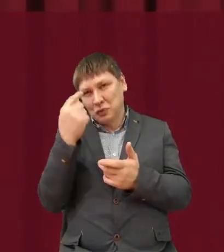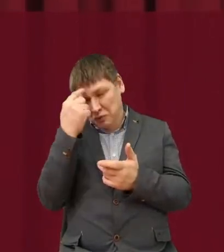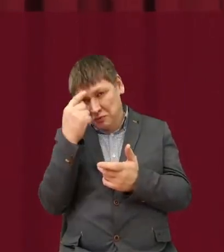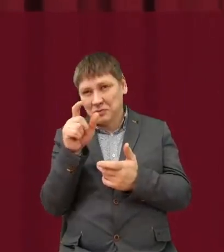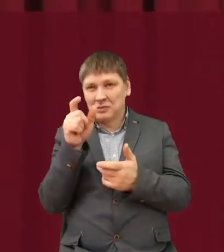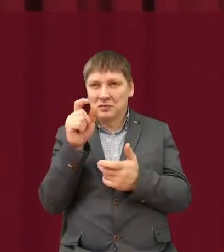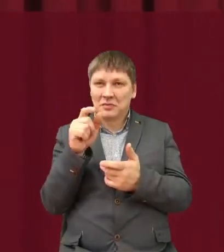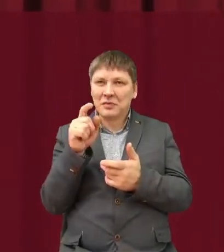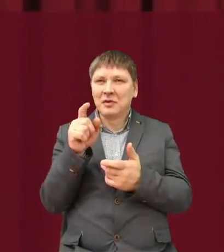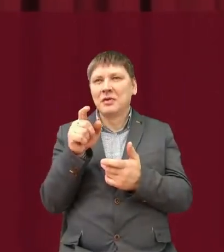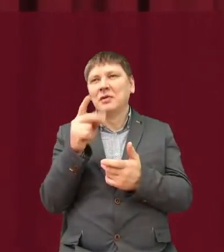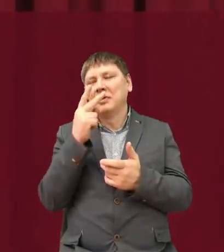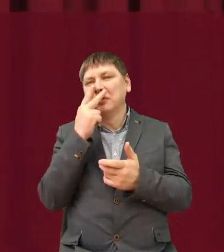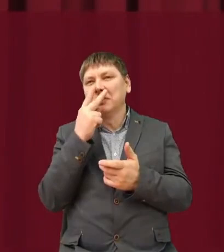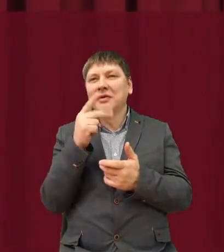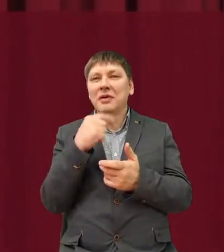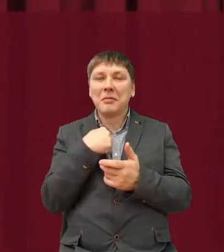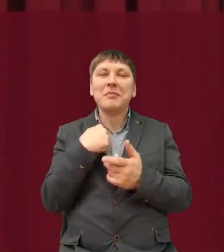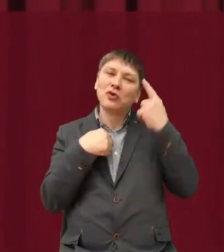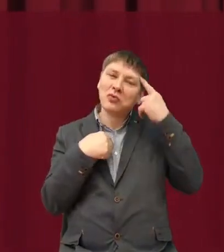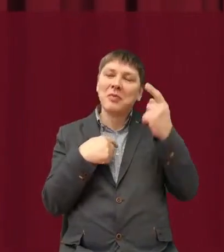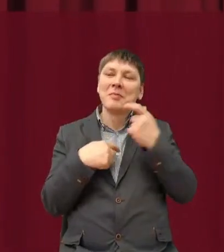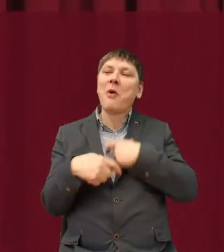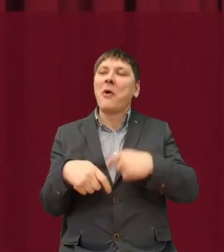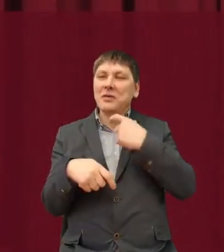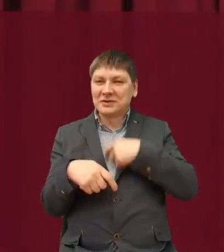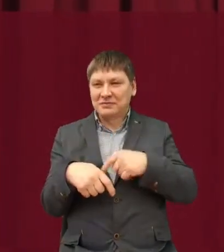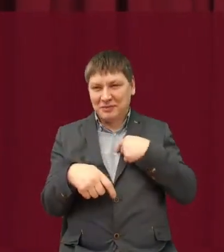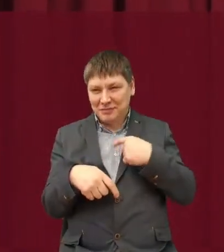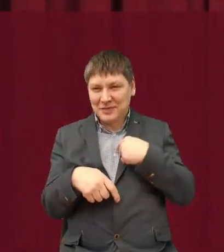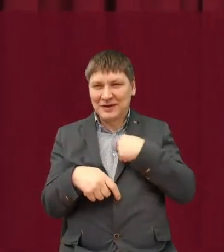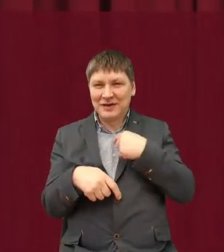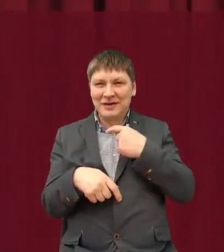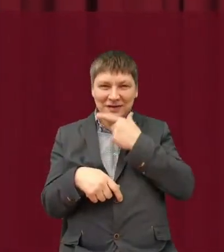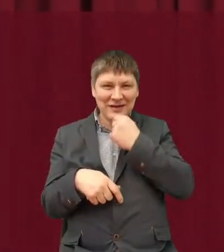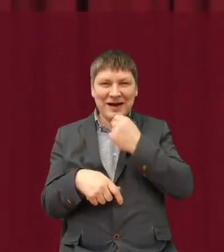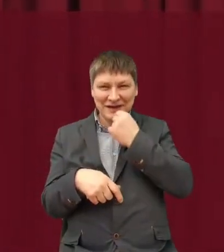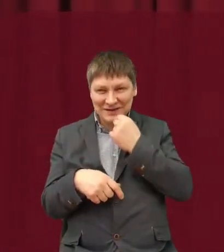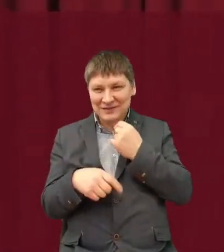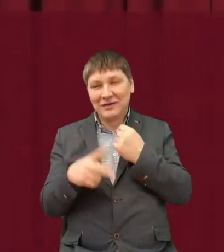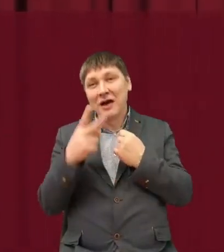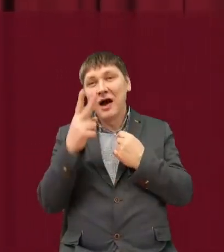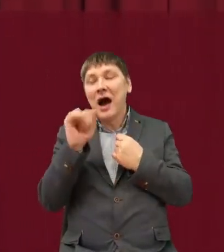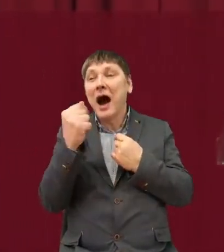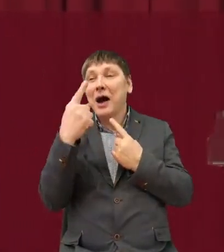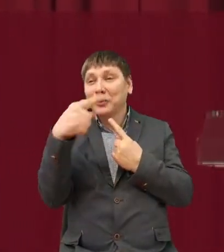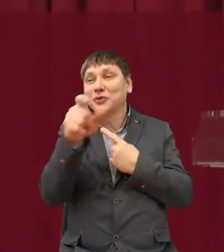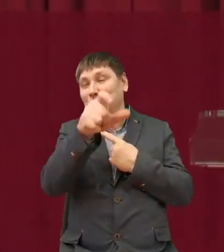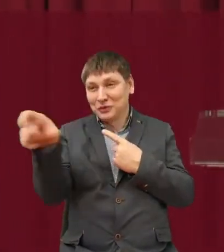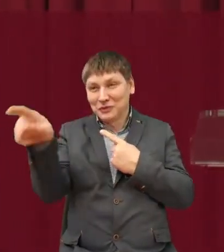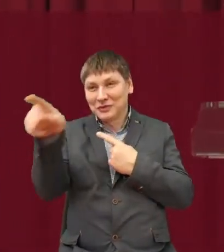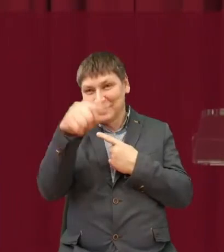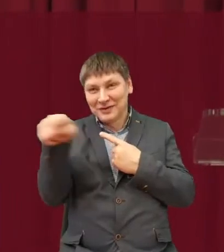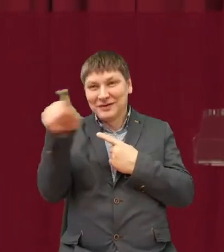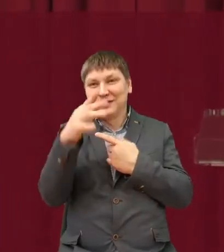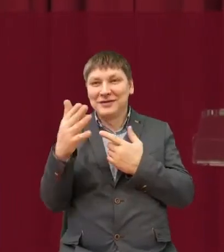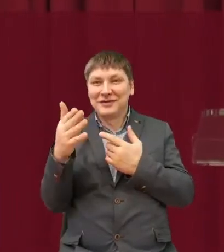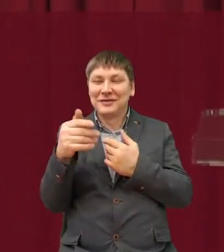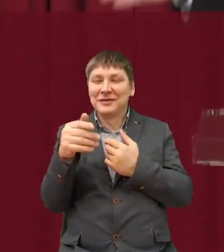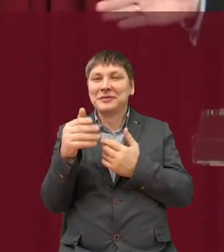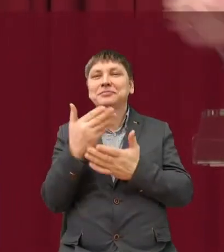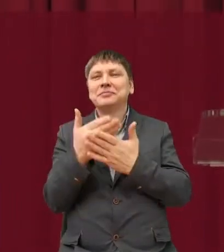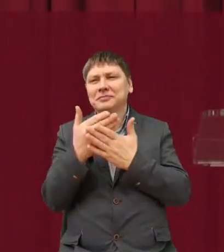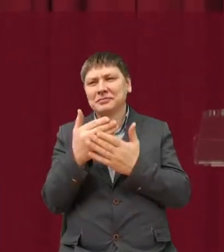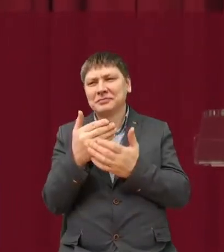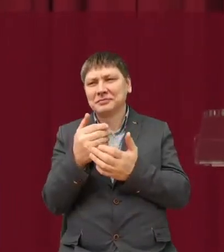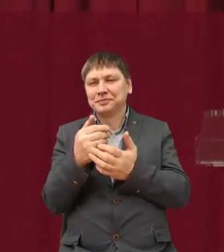думаем что мы являемся эталоном может быть нам не сказали что-то Как много людей в этом мире которые спорят друг